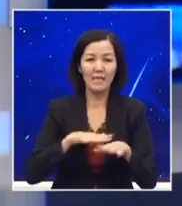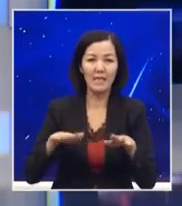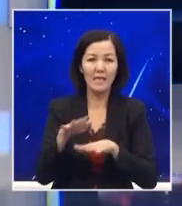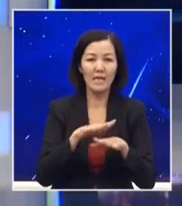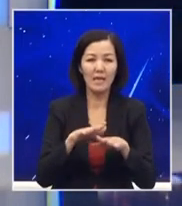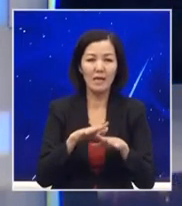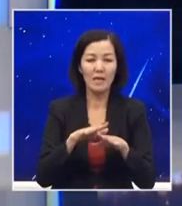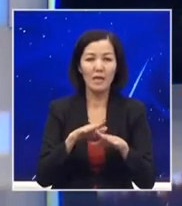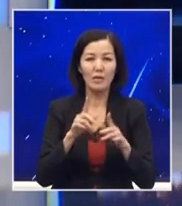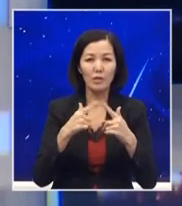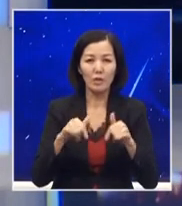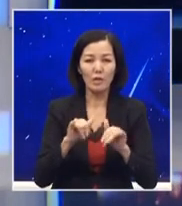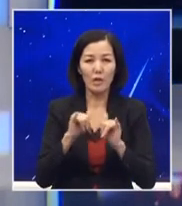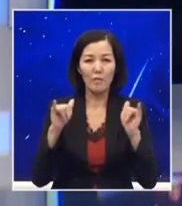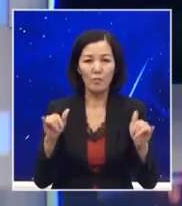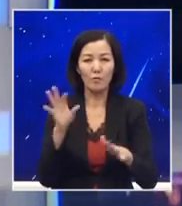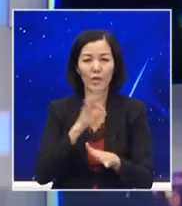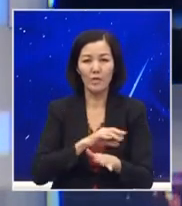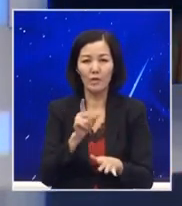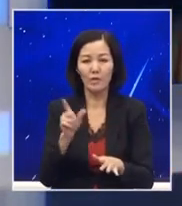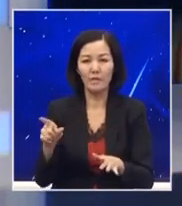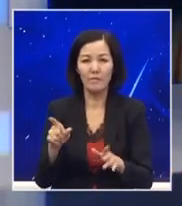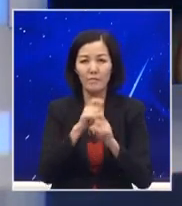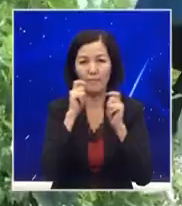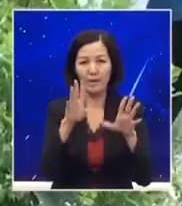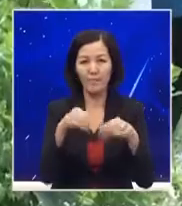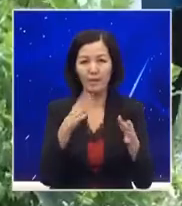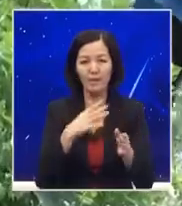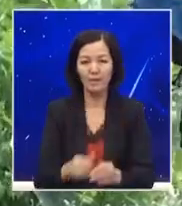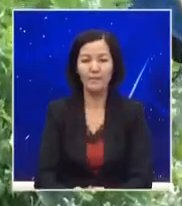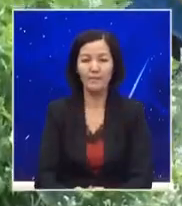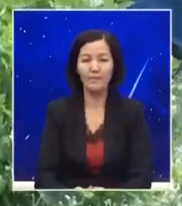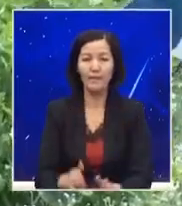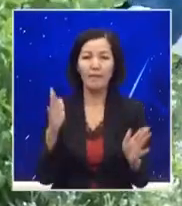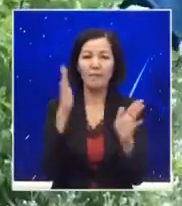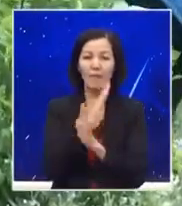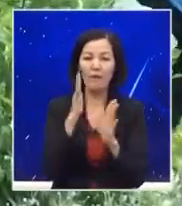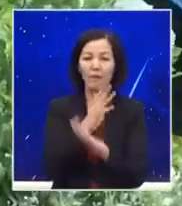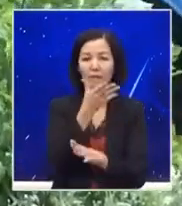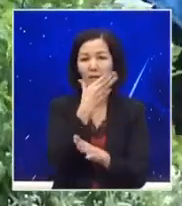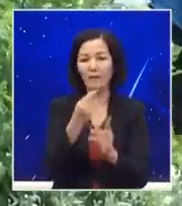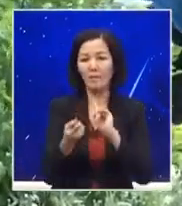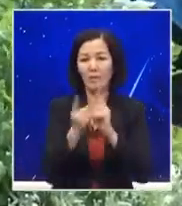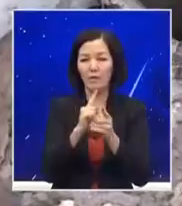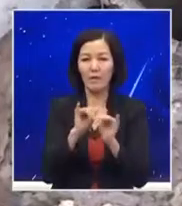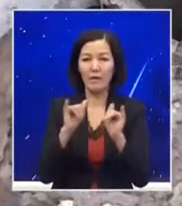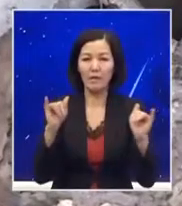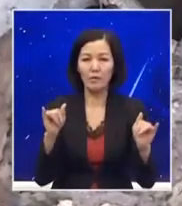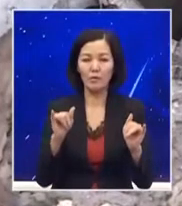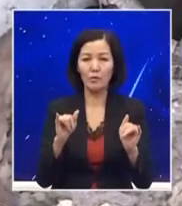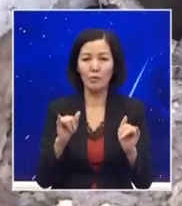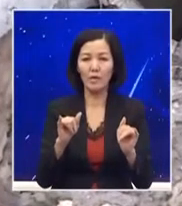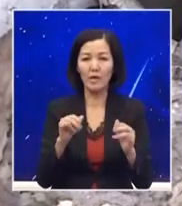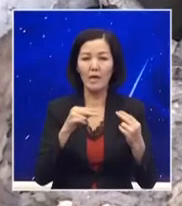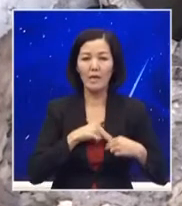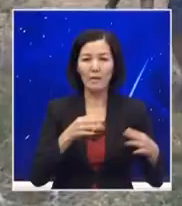қозғалысының дамуына үлес қосқан бірқатар азаматтар марапатталды. Қоршаған ортамыздың гүлденіп, жайқалып, жасыл желекке бөленуі ол